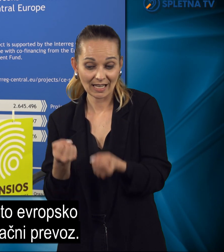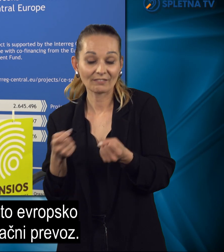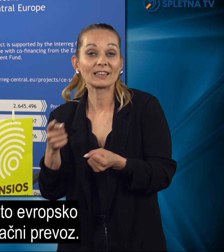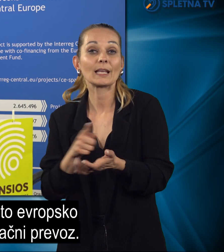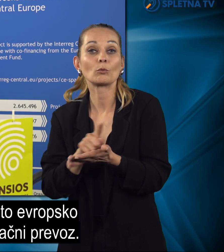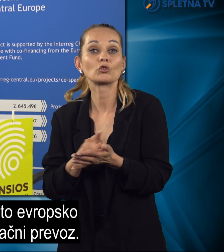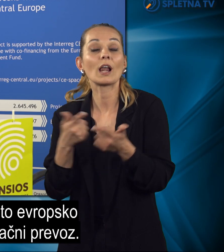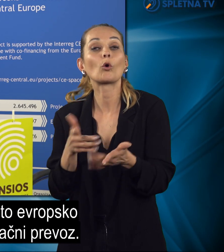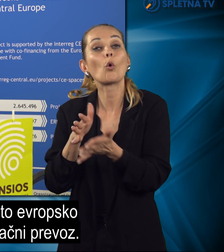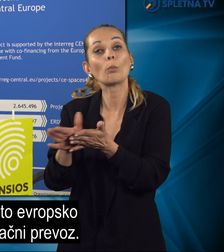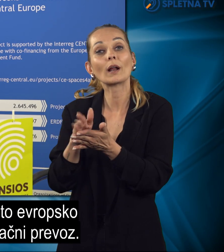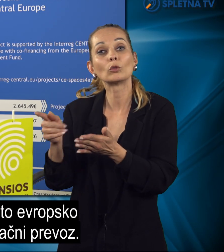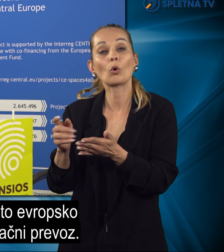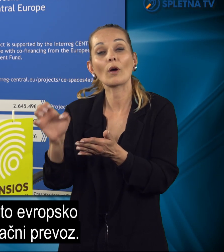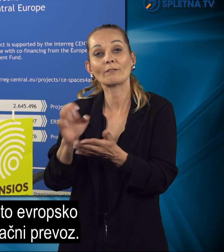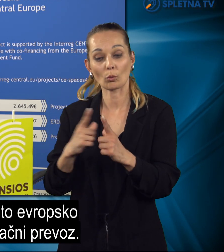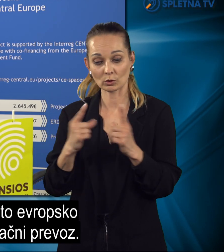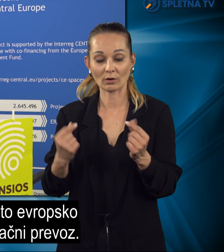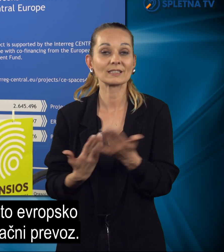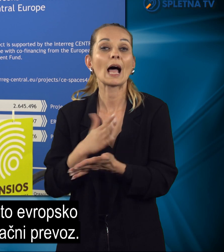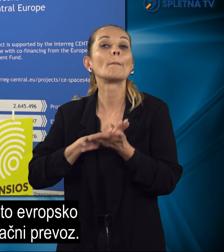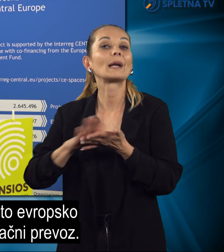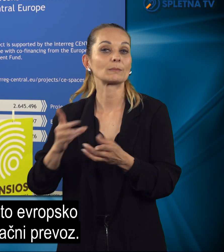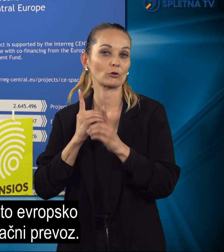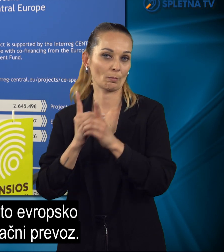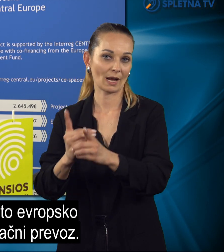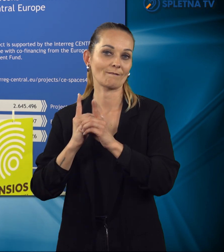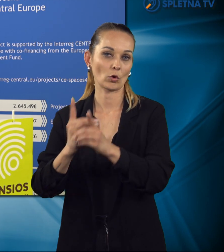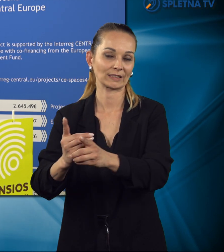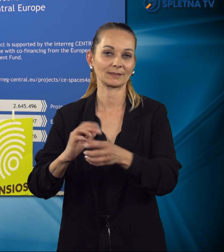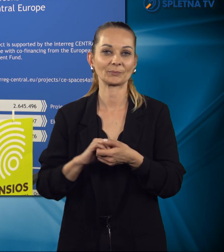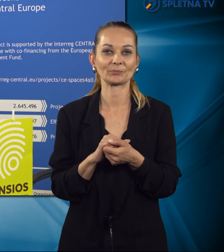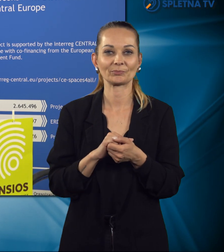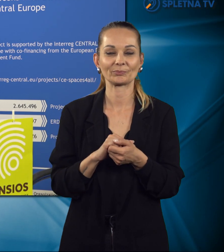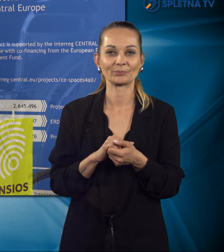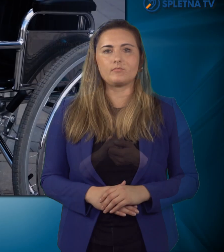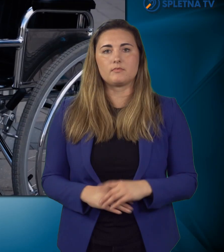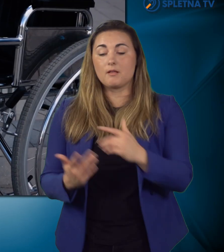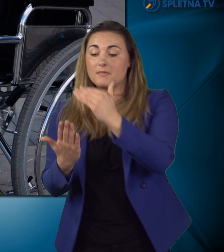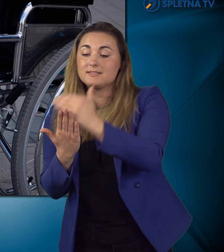v tem času bi lahko uporabljal to evropsko kartico za brezplačen prevoz, ne.